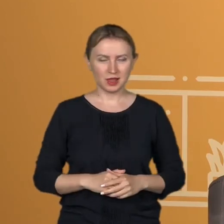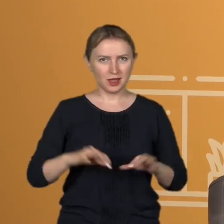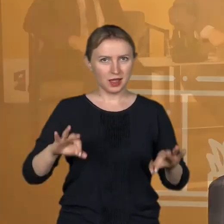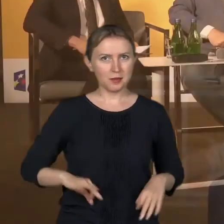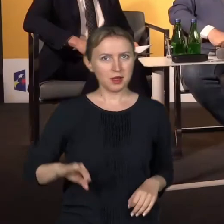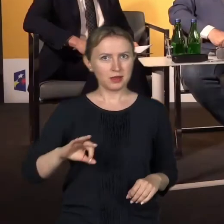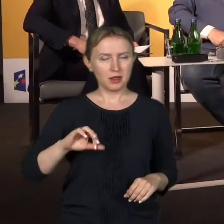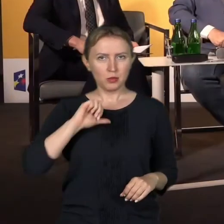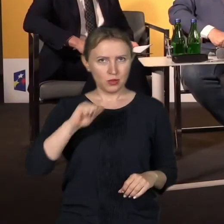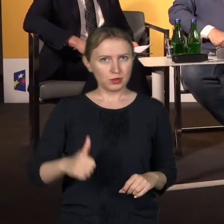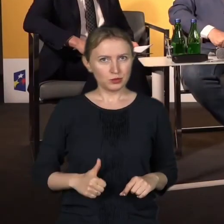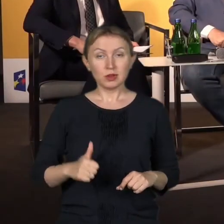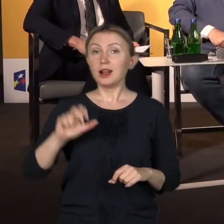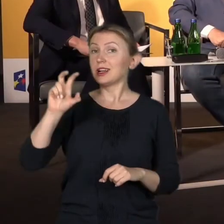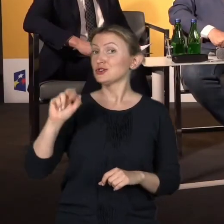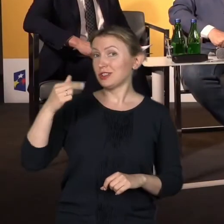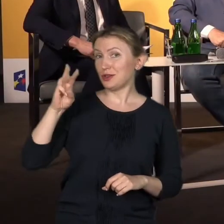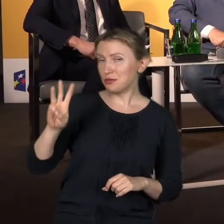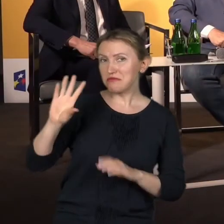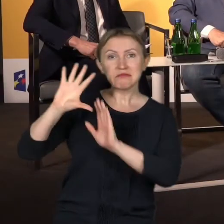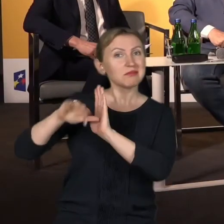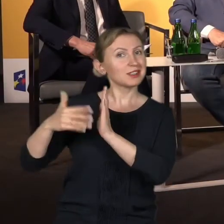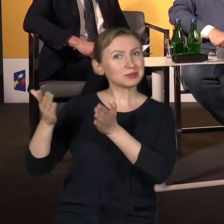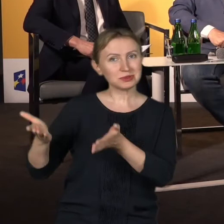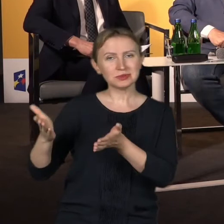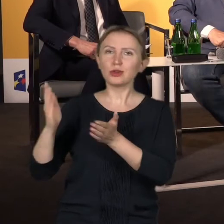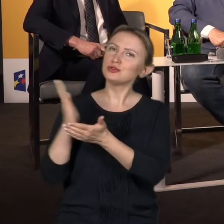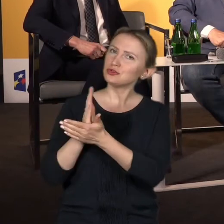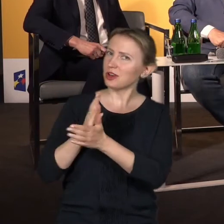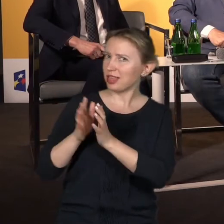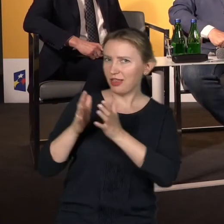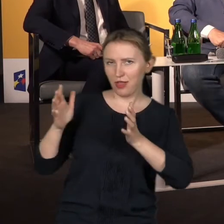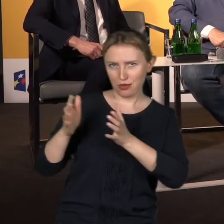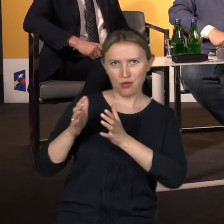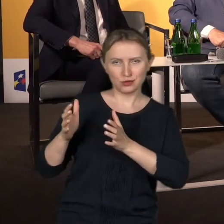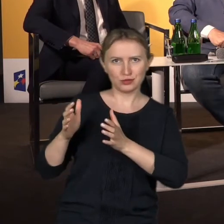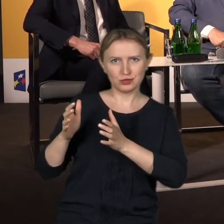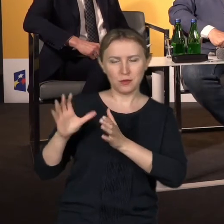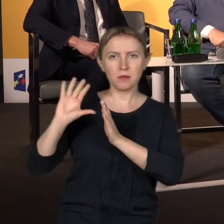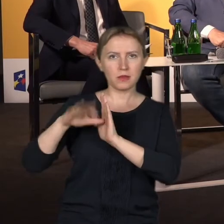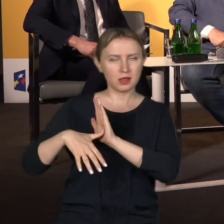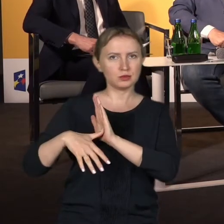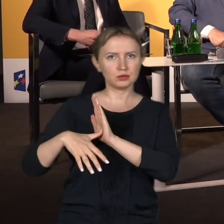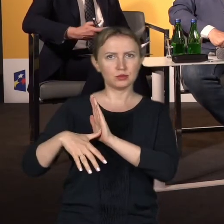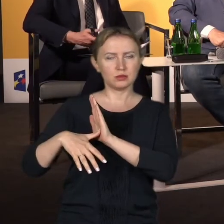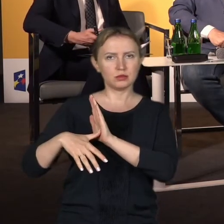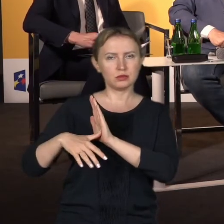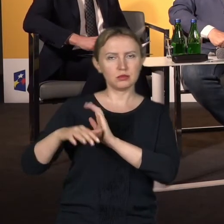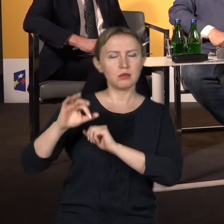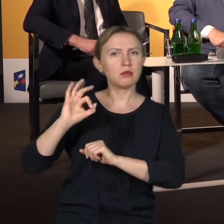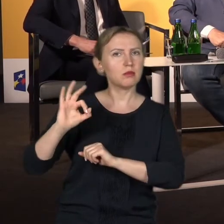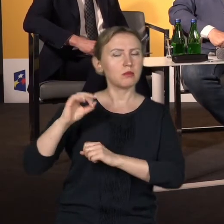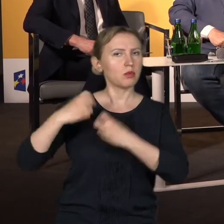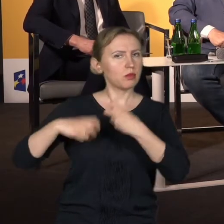Panie burmistrzu Chrzanów, miasto średniej wielkości, miasto, które ma swoje